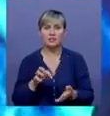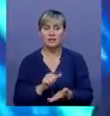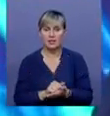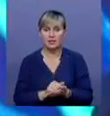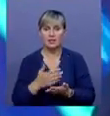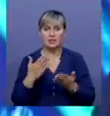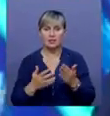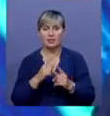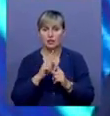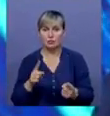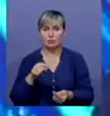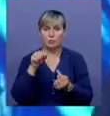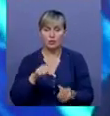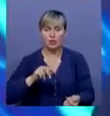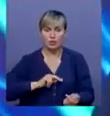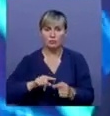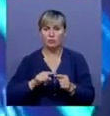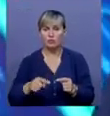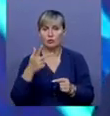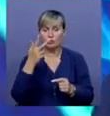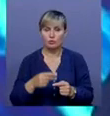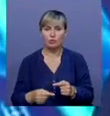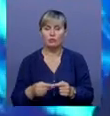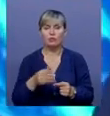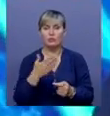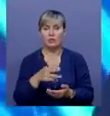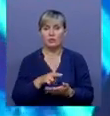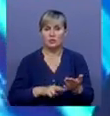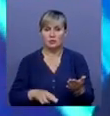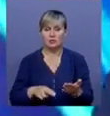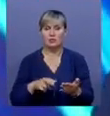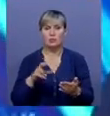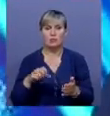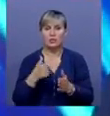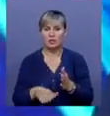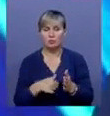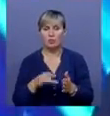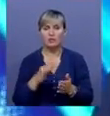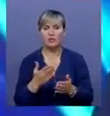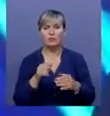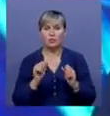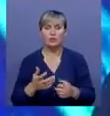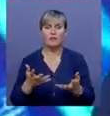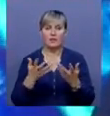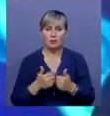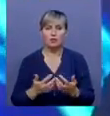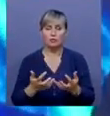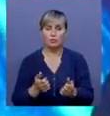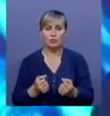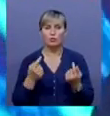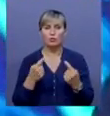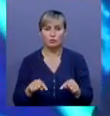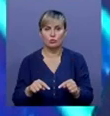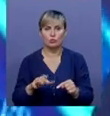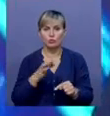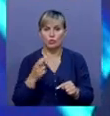если не будет подходящей работы в течение трех дней вас зарегистрируют в качестве безработного и вы можете автоматически получать другую